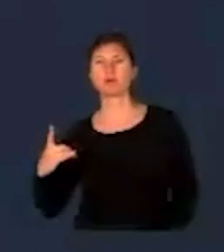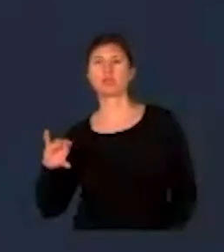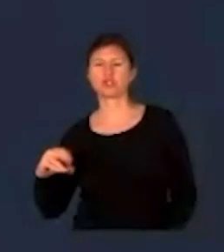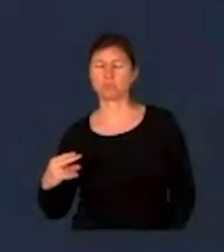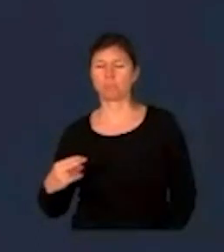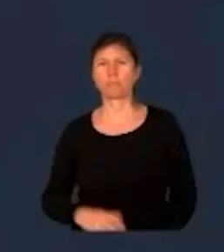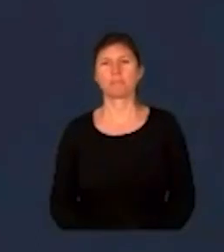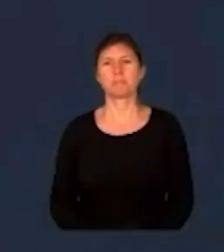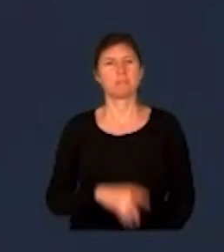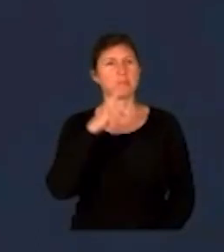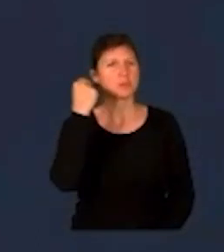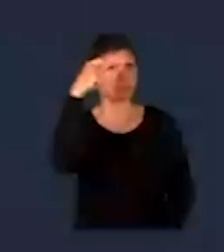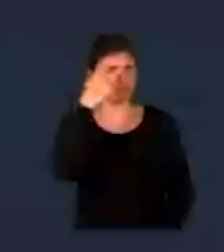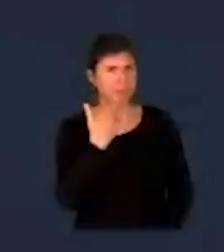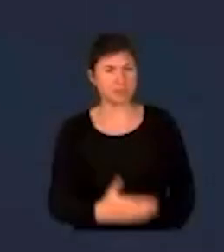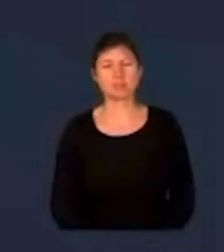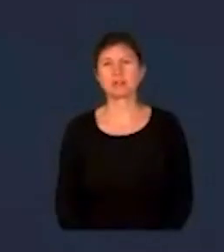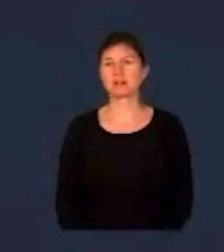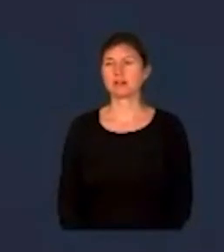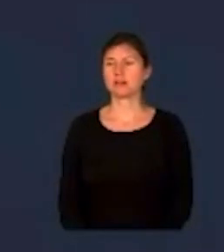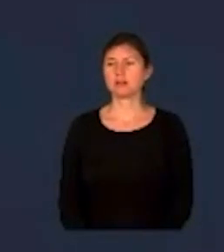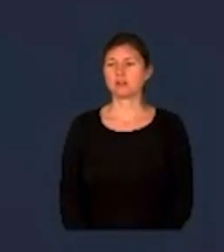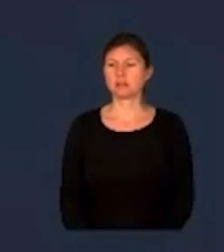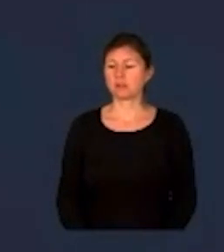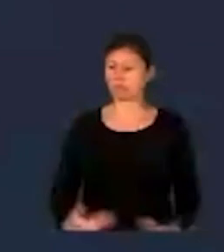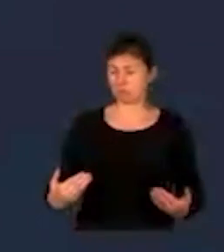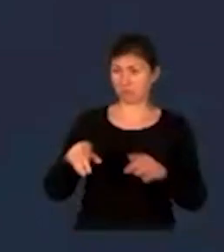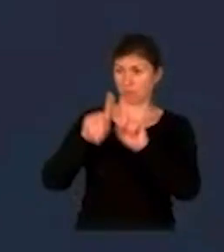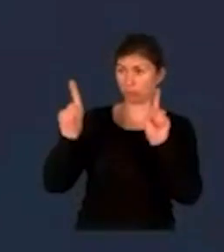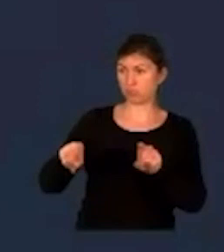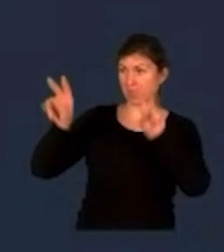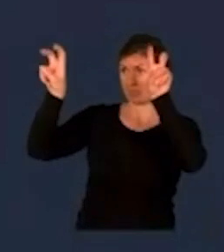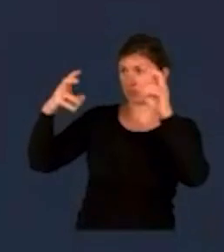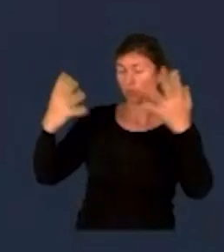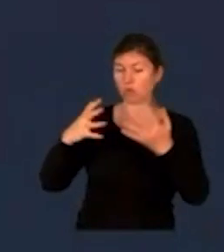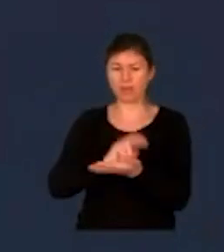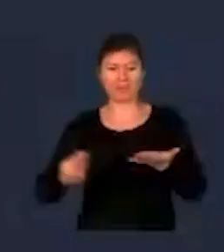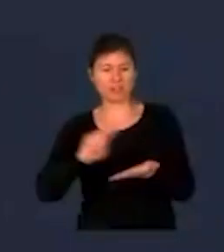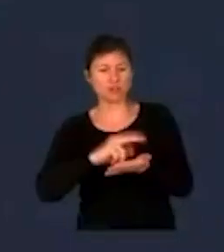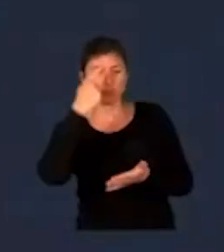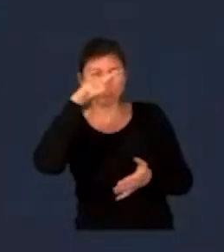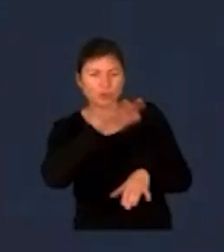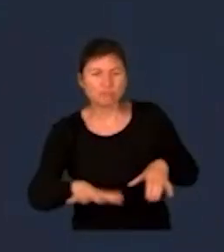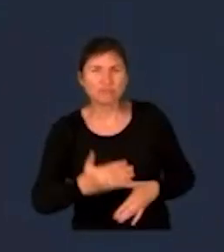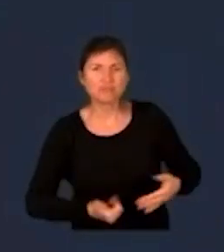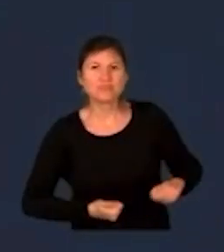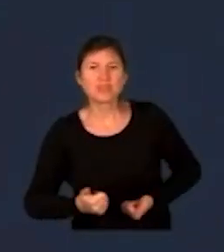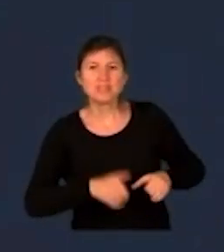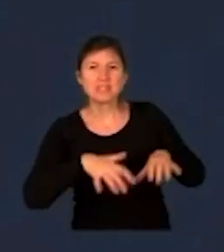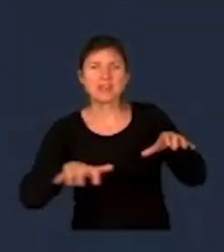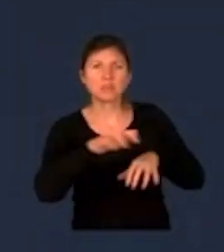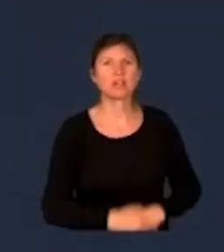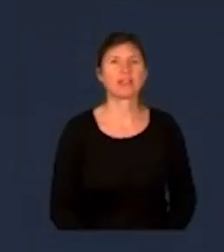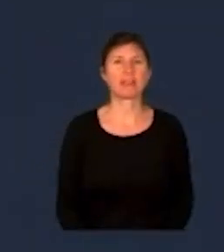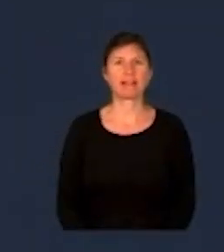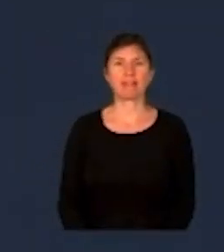chers collègues vous introduisez votre budget primitif par ce titre une région au service des territoires on intervention sera en plaidoyée